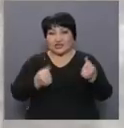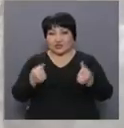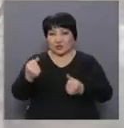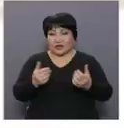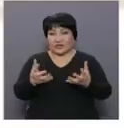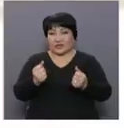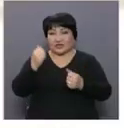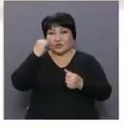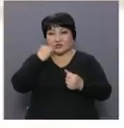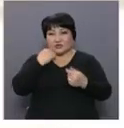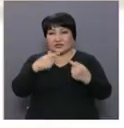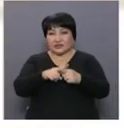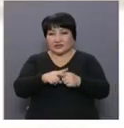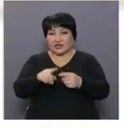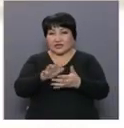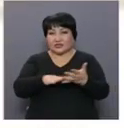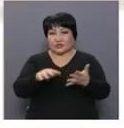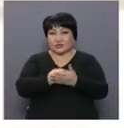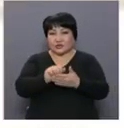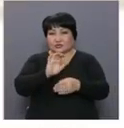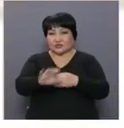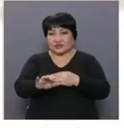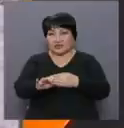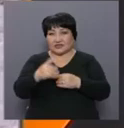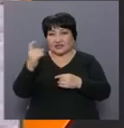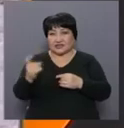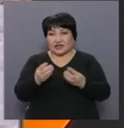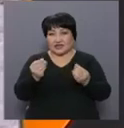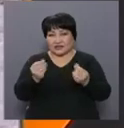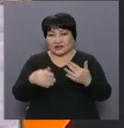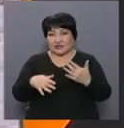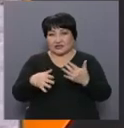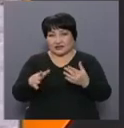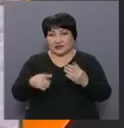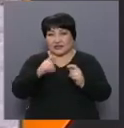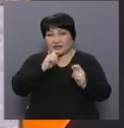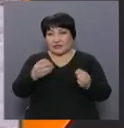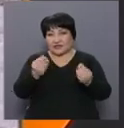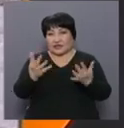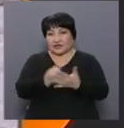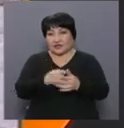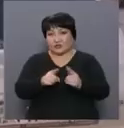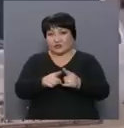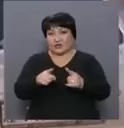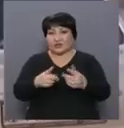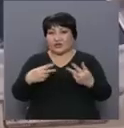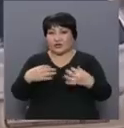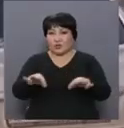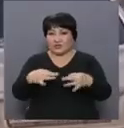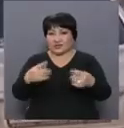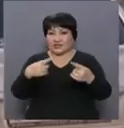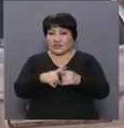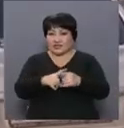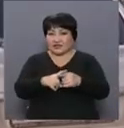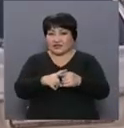жеткен техниканы жоюға өткізген көлік иесі ақшалай өтемақы алады. Берілетін өтемақы көлемі көліктің техникалық жиынтығына қарай